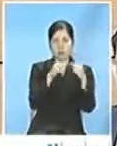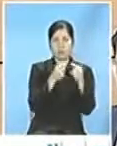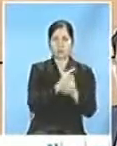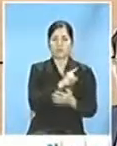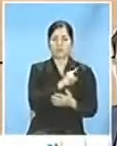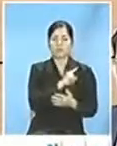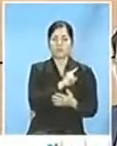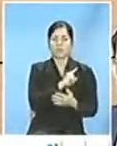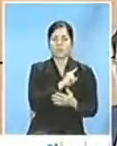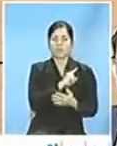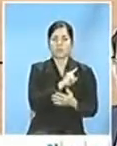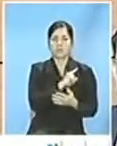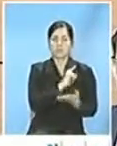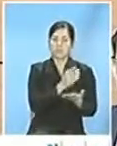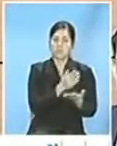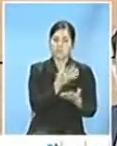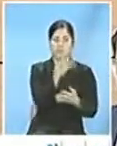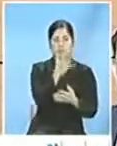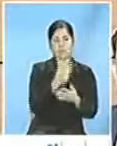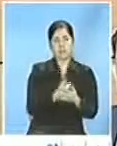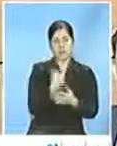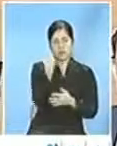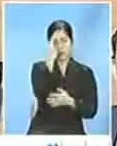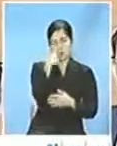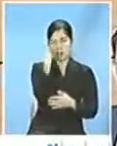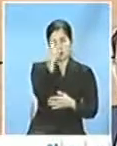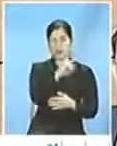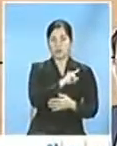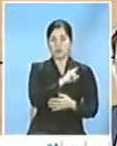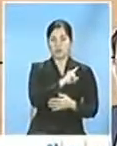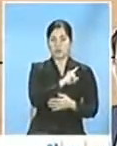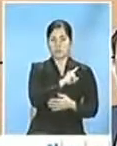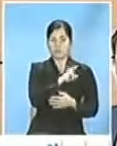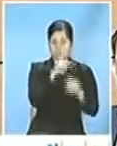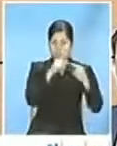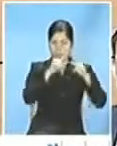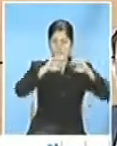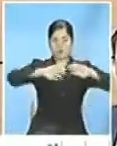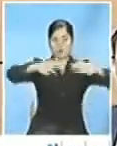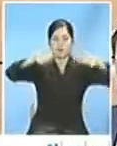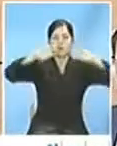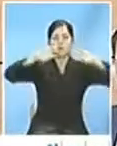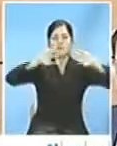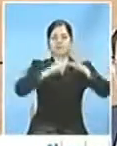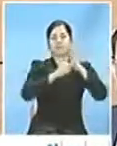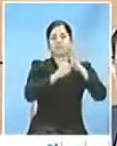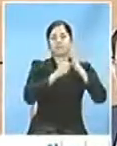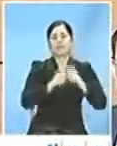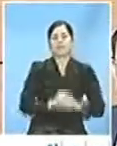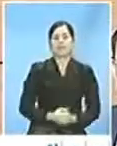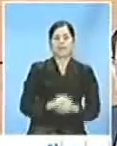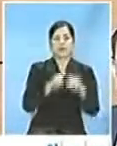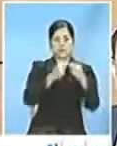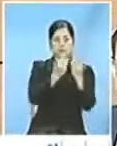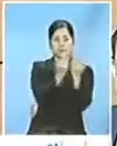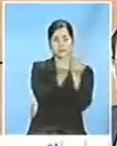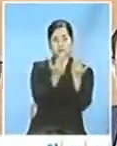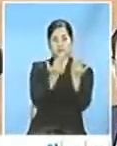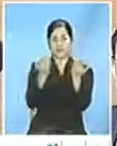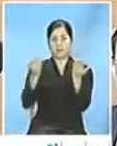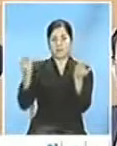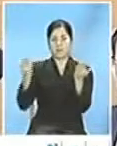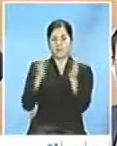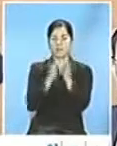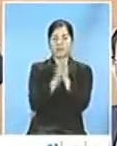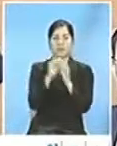ที่เสนอใครเป็นคนมีหน้าที่เสนอรัฐบาลครับ24ฉบับที่เสนอมาแล้ว